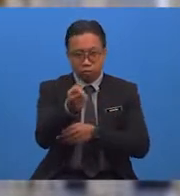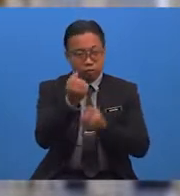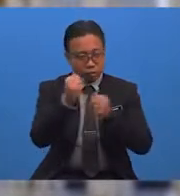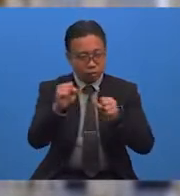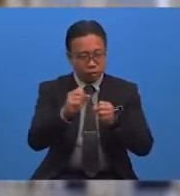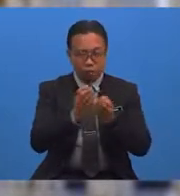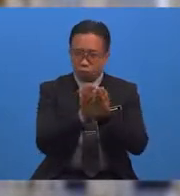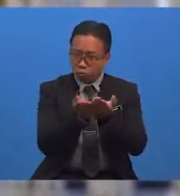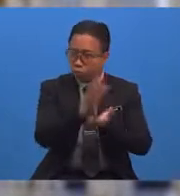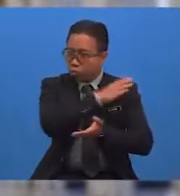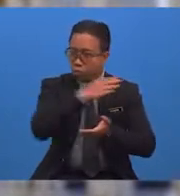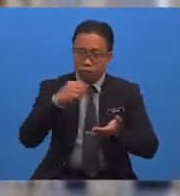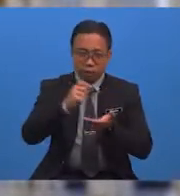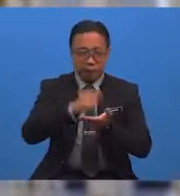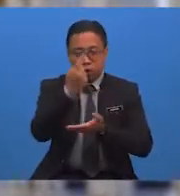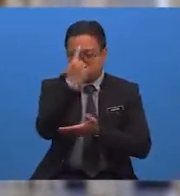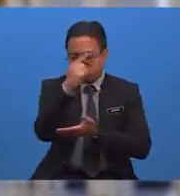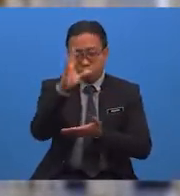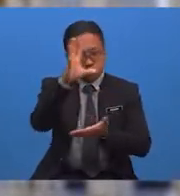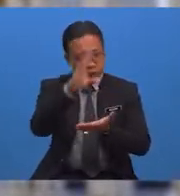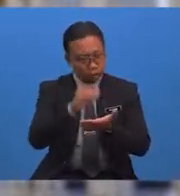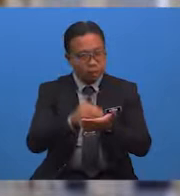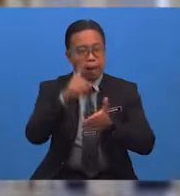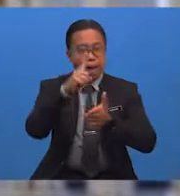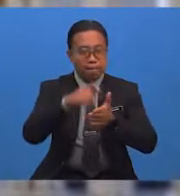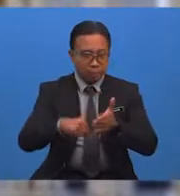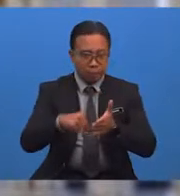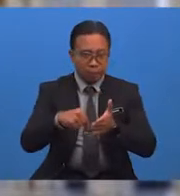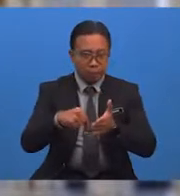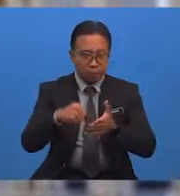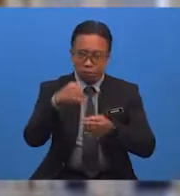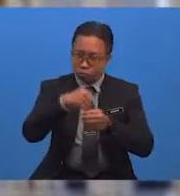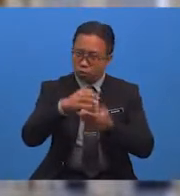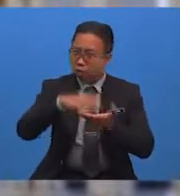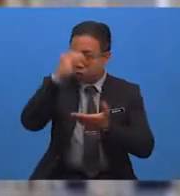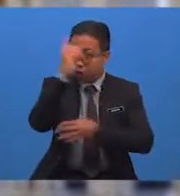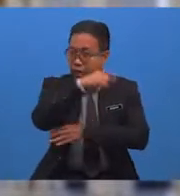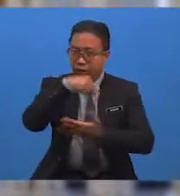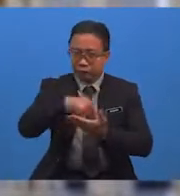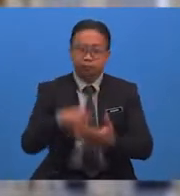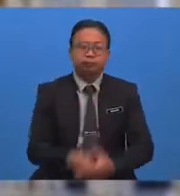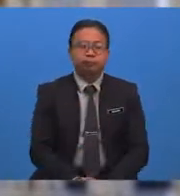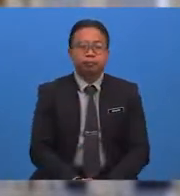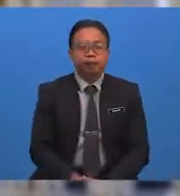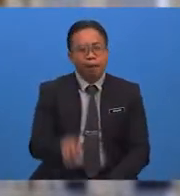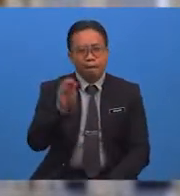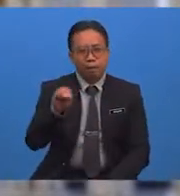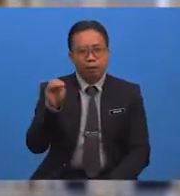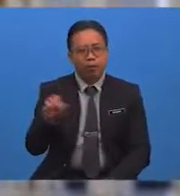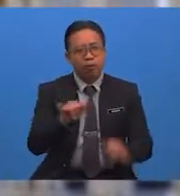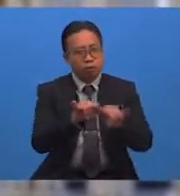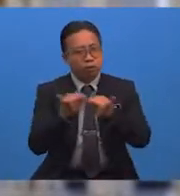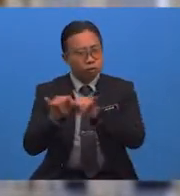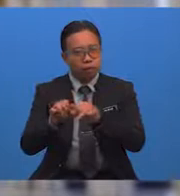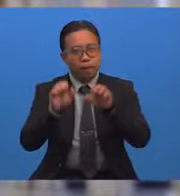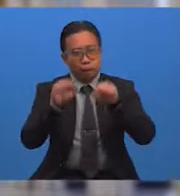dan pen untuk mencatat isi-isi penting topik kita pada hari ini. Murid-murid juga